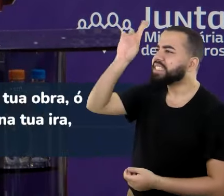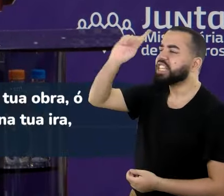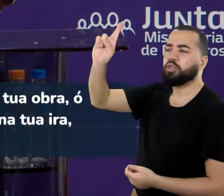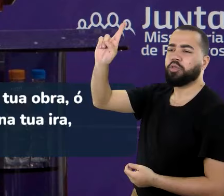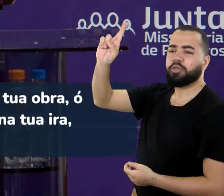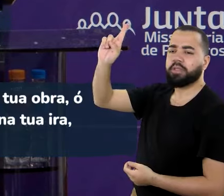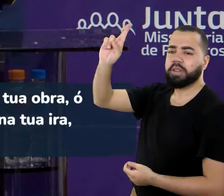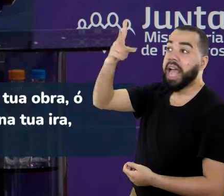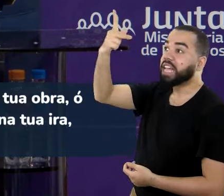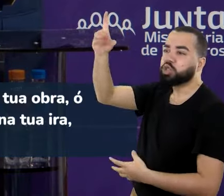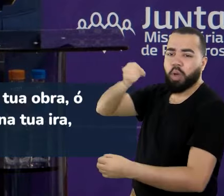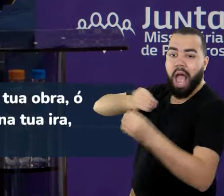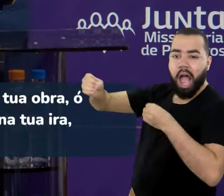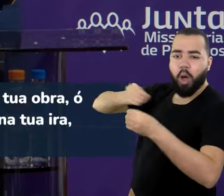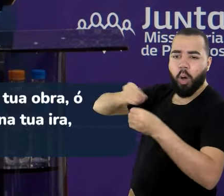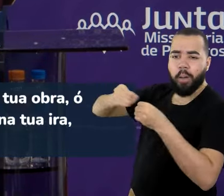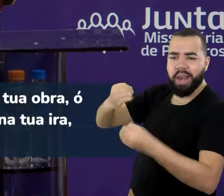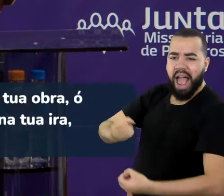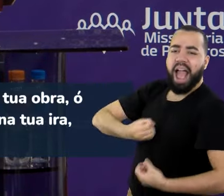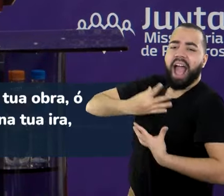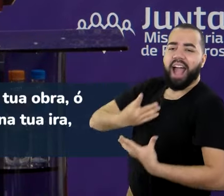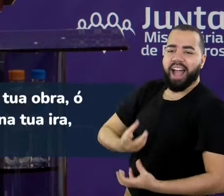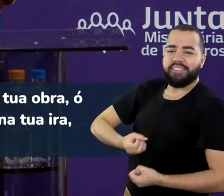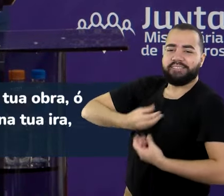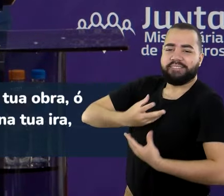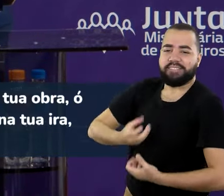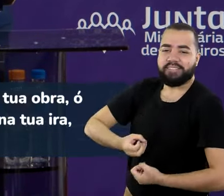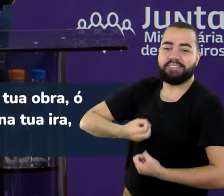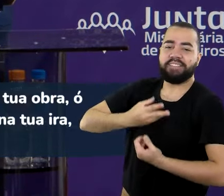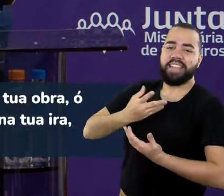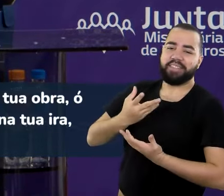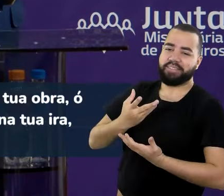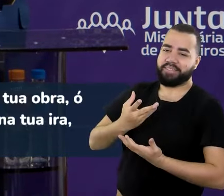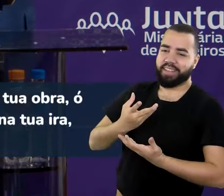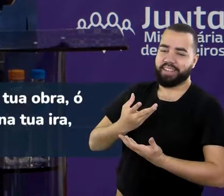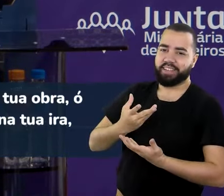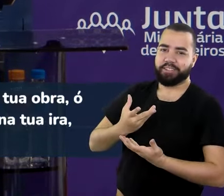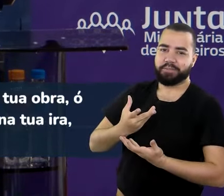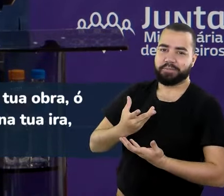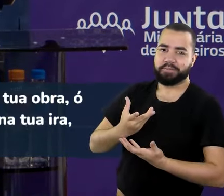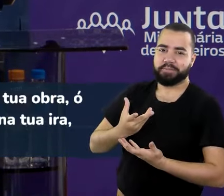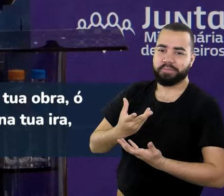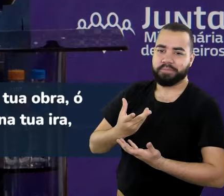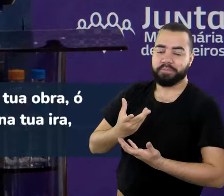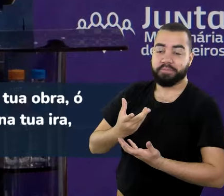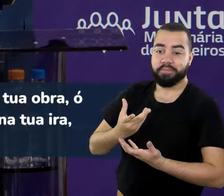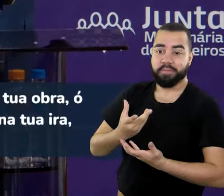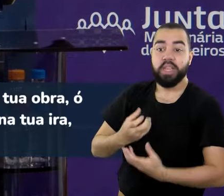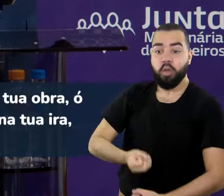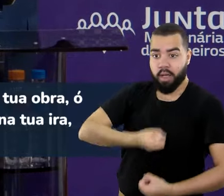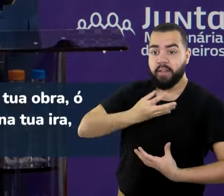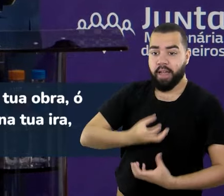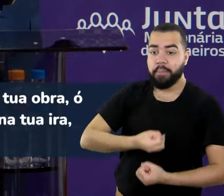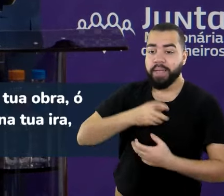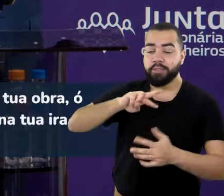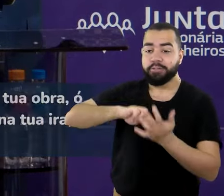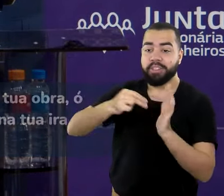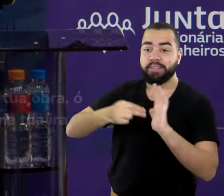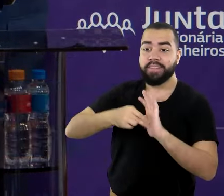obra venha como avivamento. 부흥은 바로 회복입니다. E o avivamento é